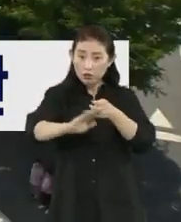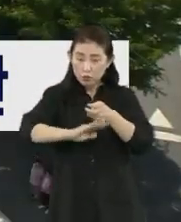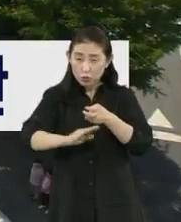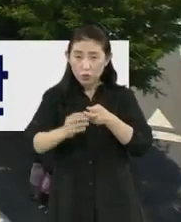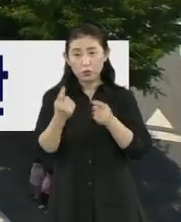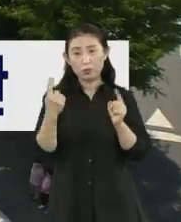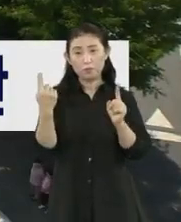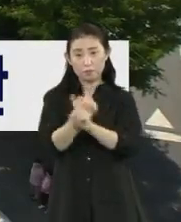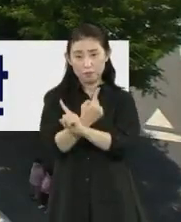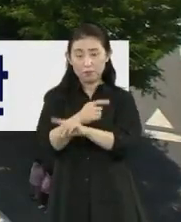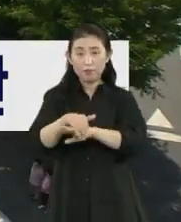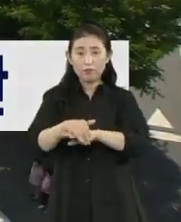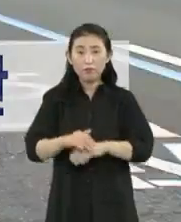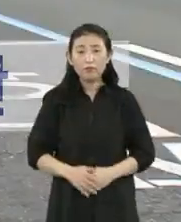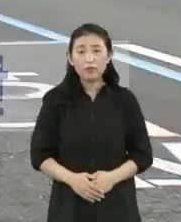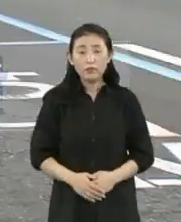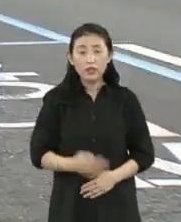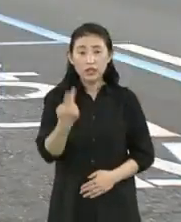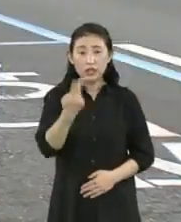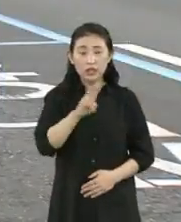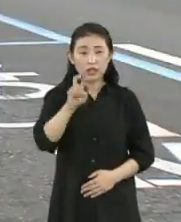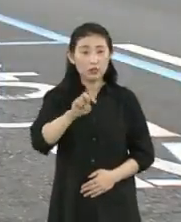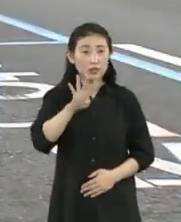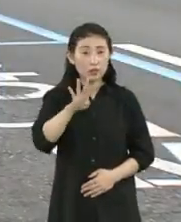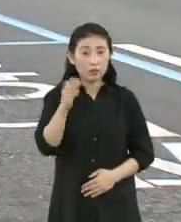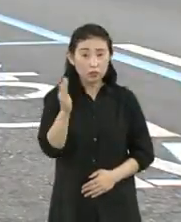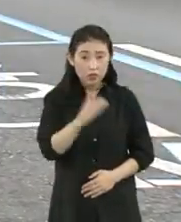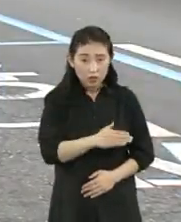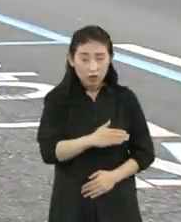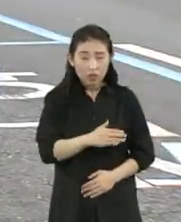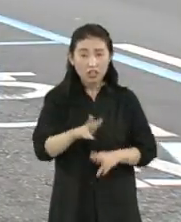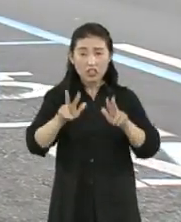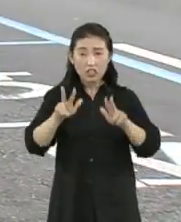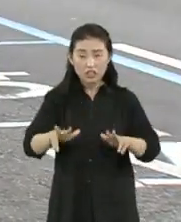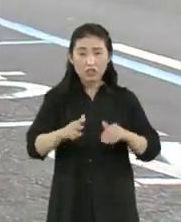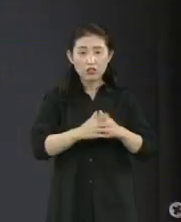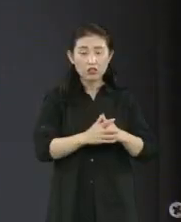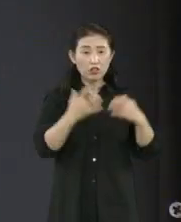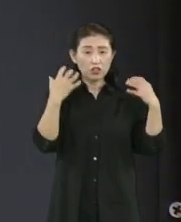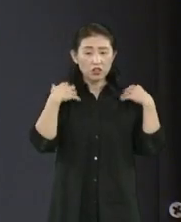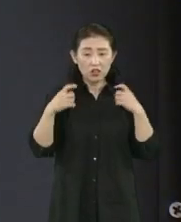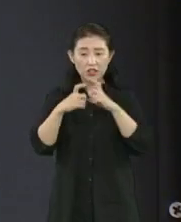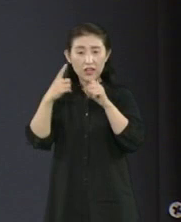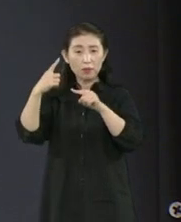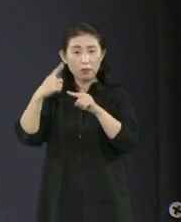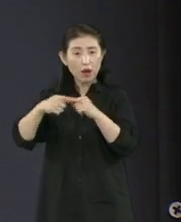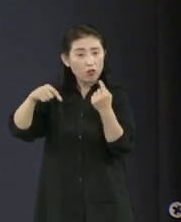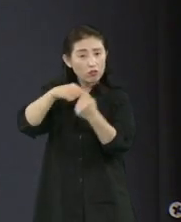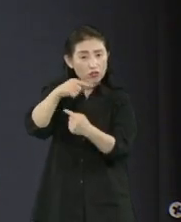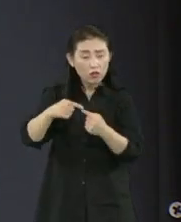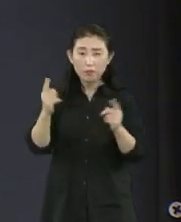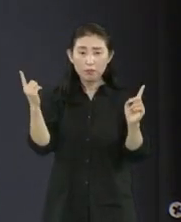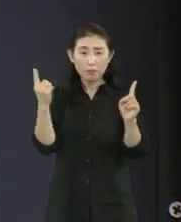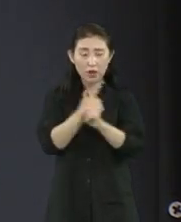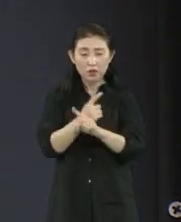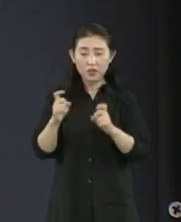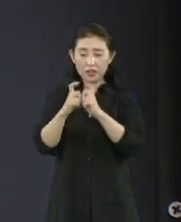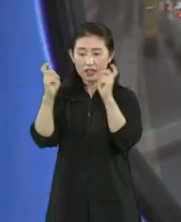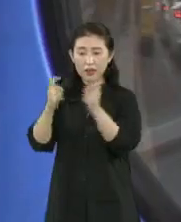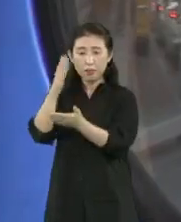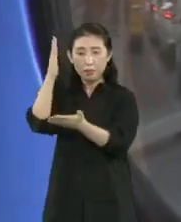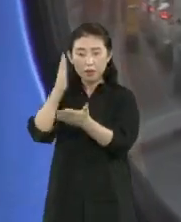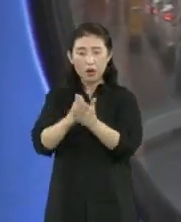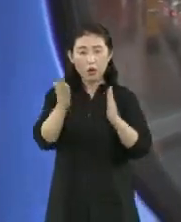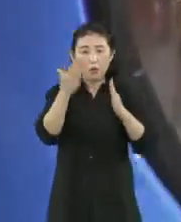체계도 개편합니다. 또 2024년에는 현재 준공영제인 시내버스 일부 노선을 완전